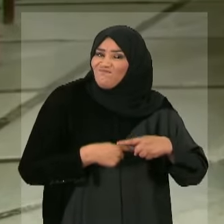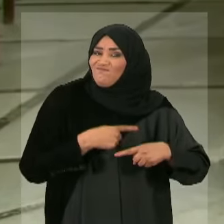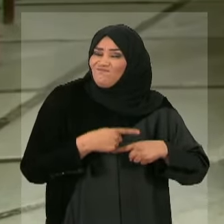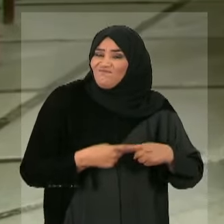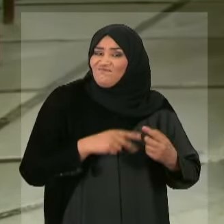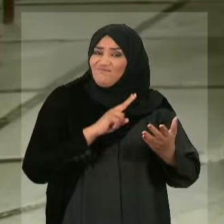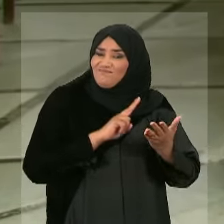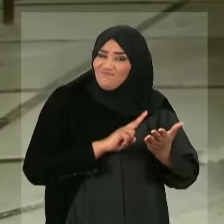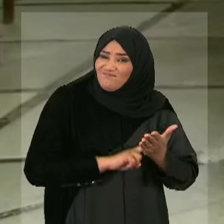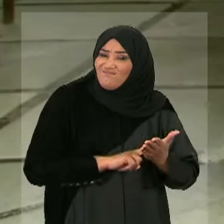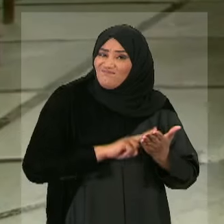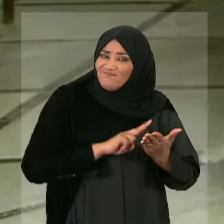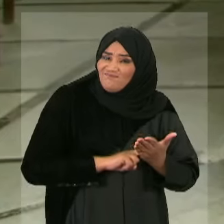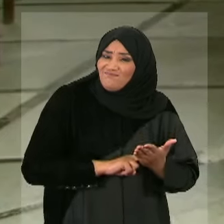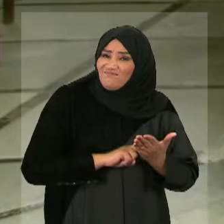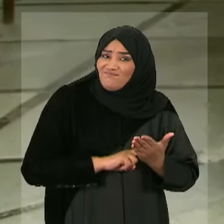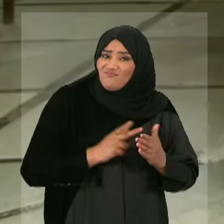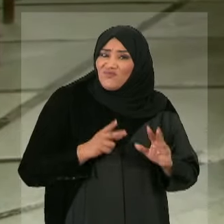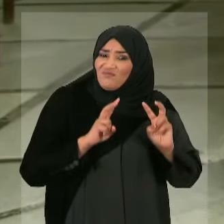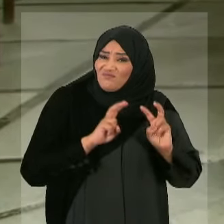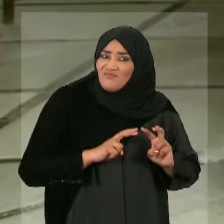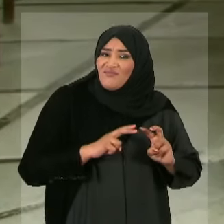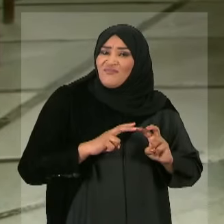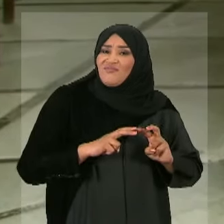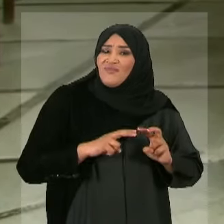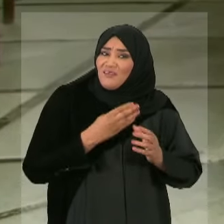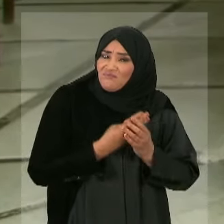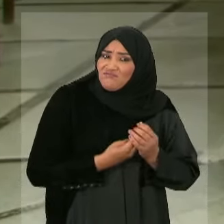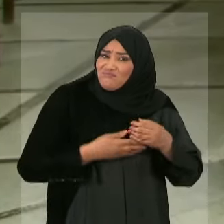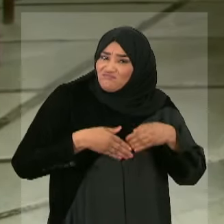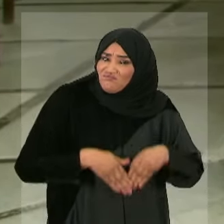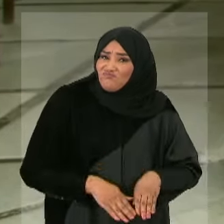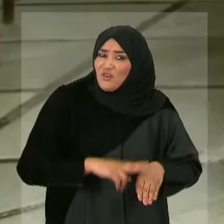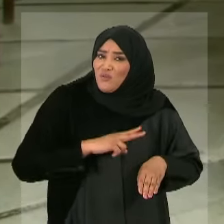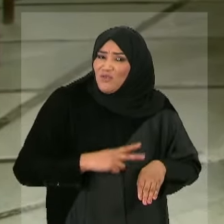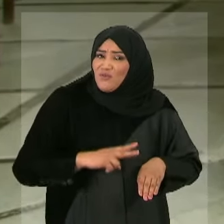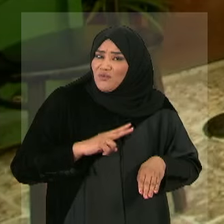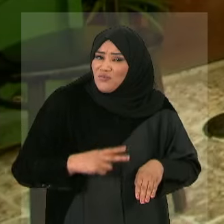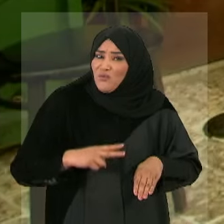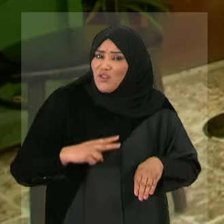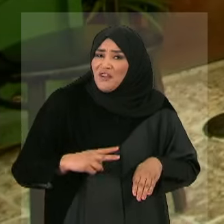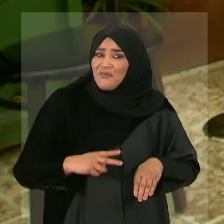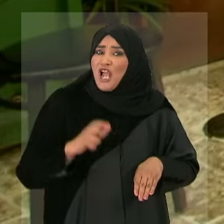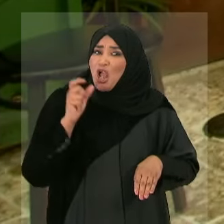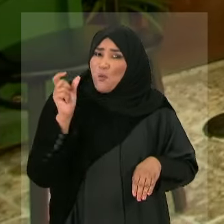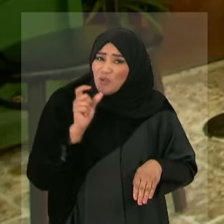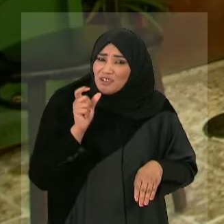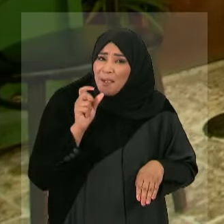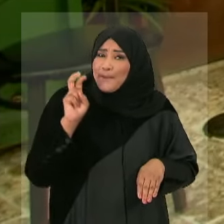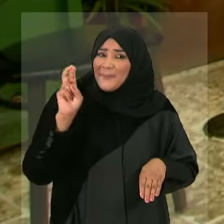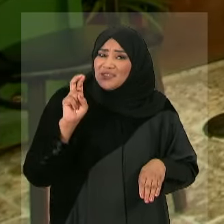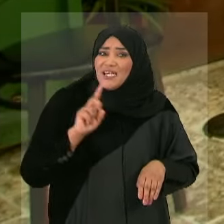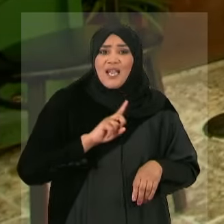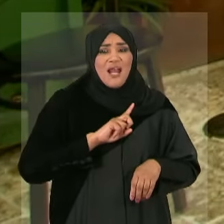عليه أن يكون من أحفادها، أحفاد هذه البشارة، مسلما كان أم مسيحيا. من هون ينبعث السلام